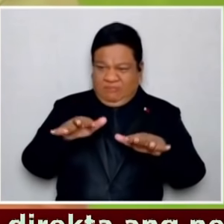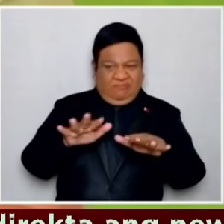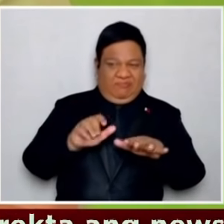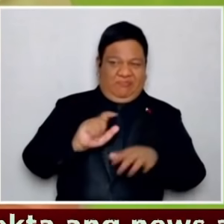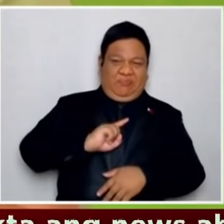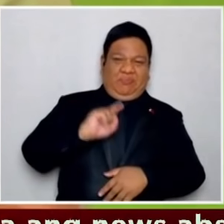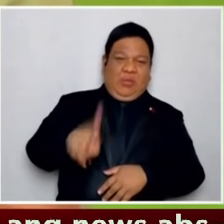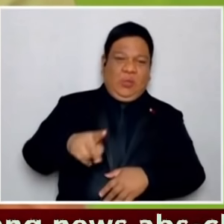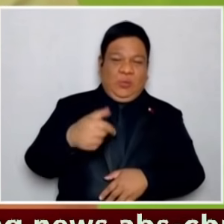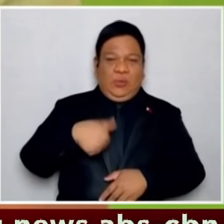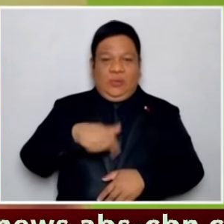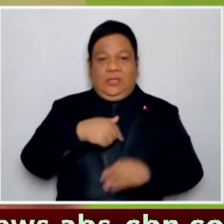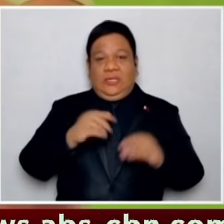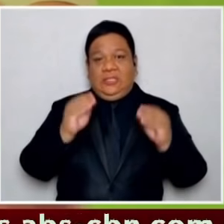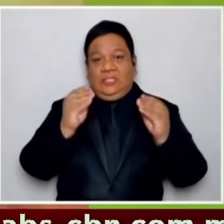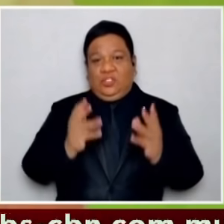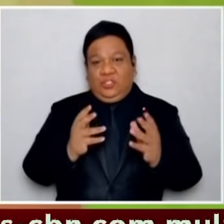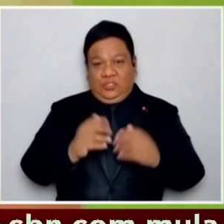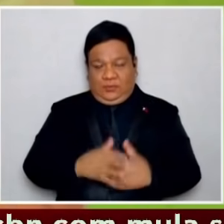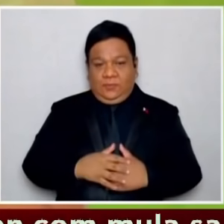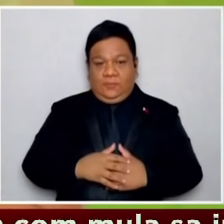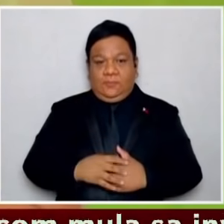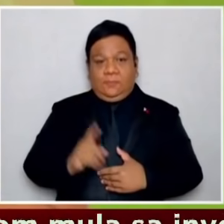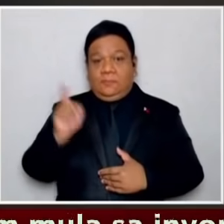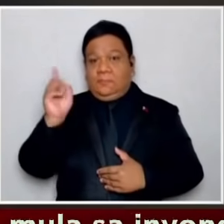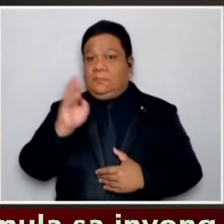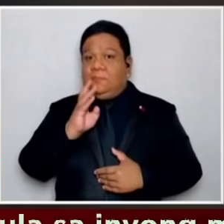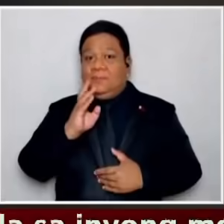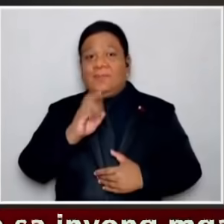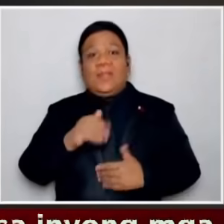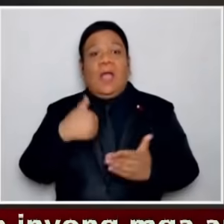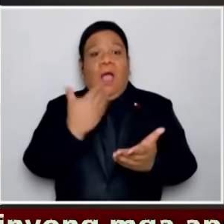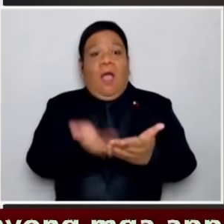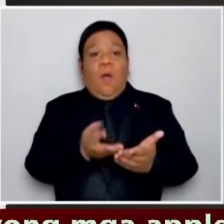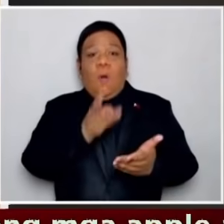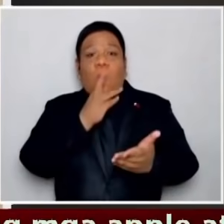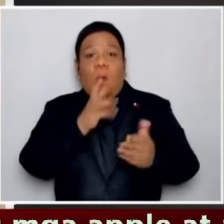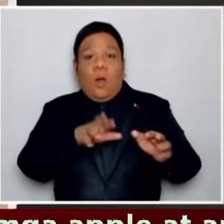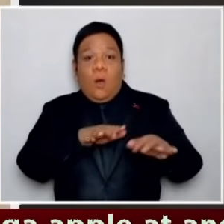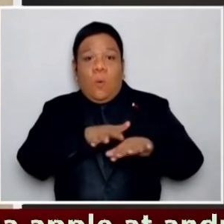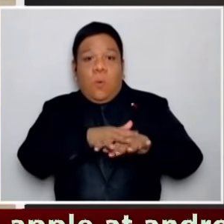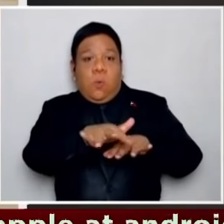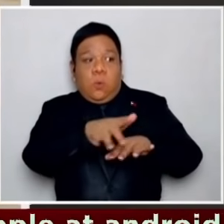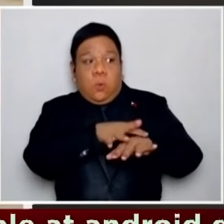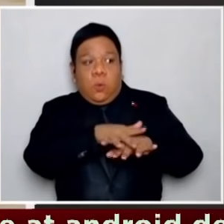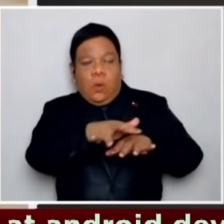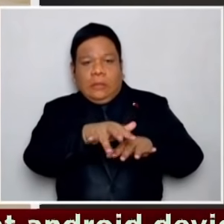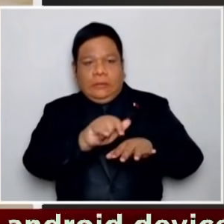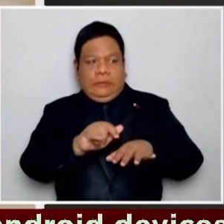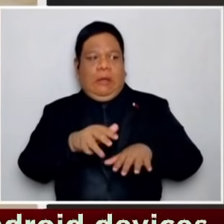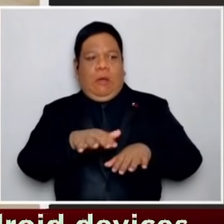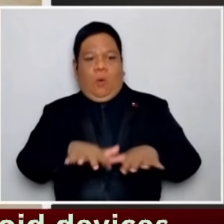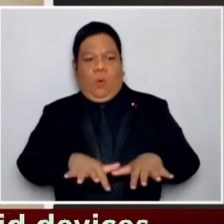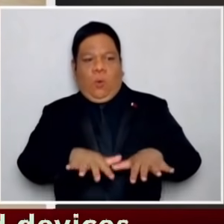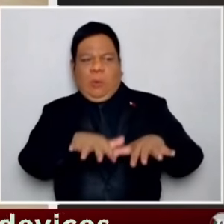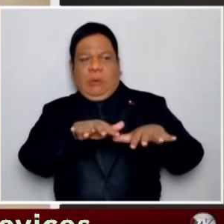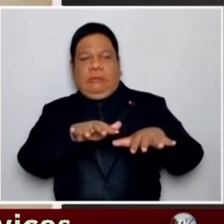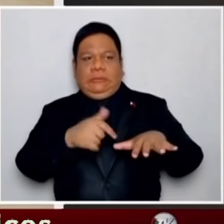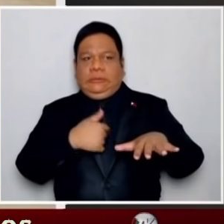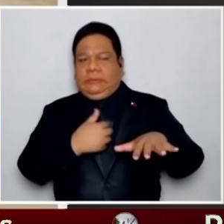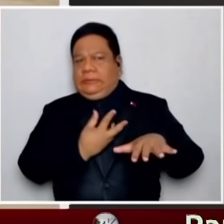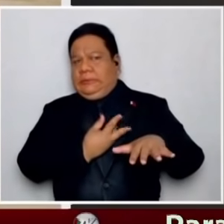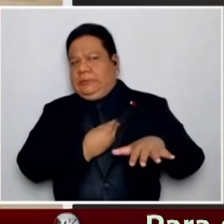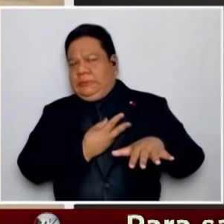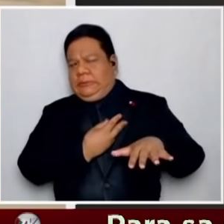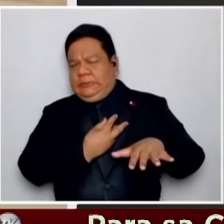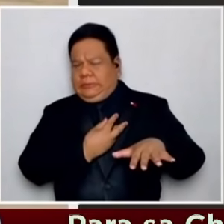doon sa ilog, mataas na po yung level. Natakot po kami at nag-doubt po kami kung